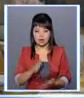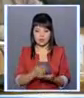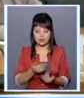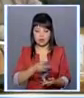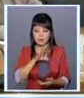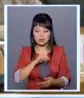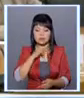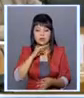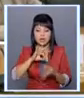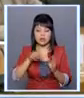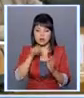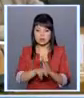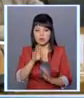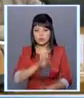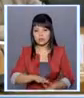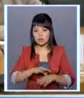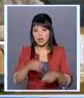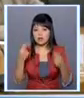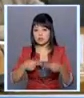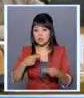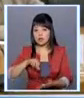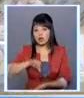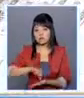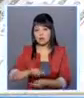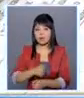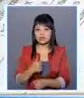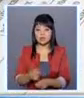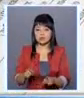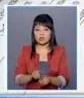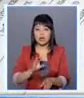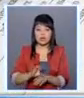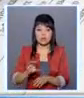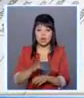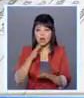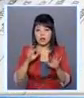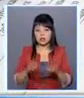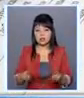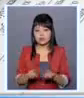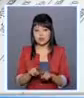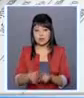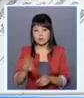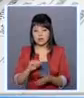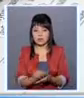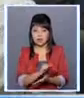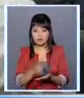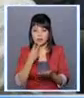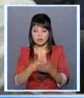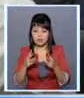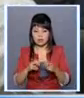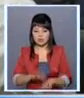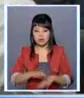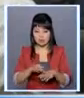күшейту мәселелерін қарастырды. Кеден комитеті басшылығы жыл соңына қарай экспортты электронды декларациялау жобасы іске асатындығын